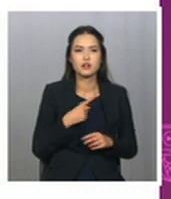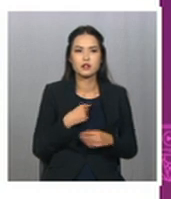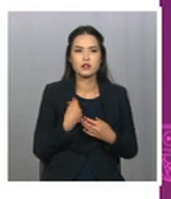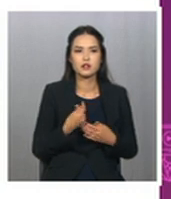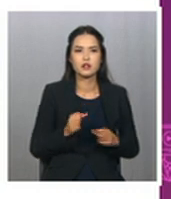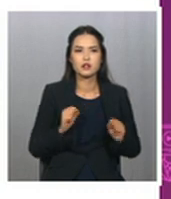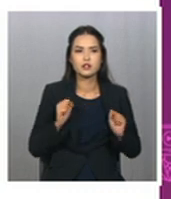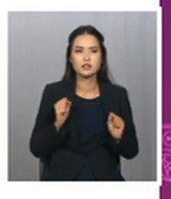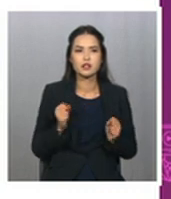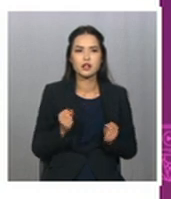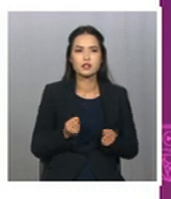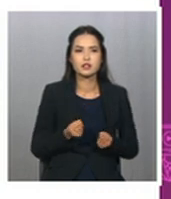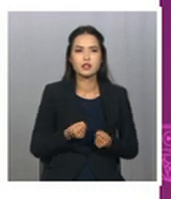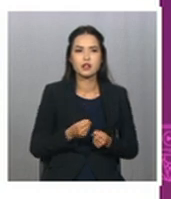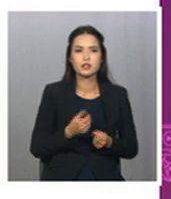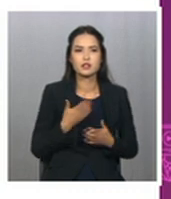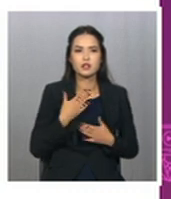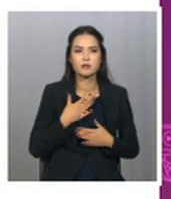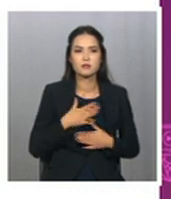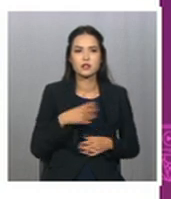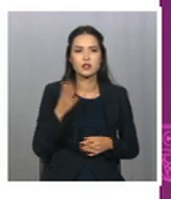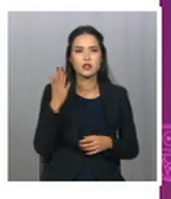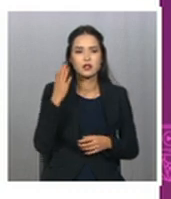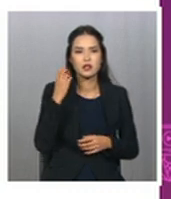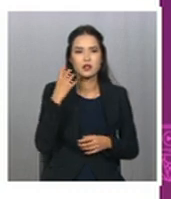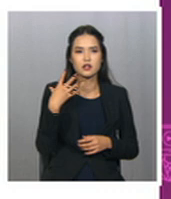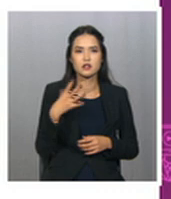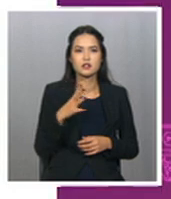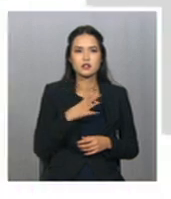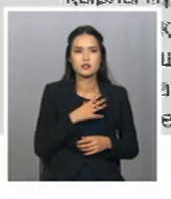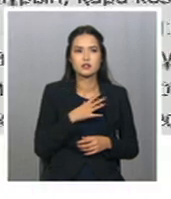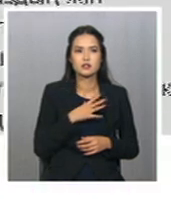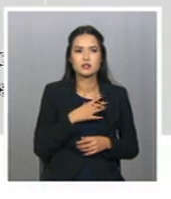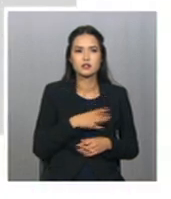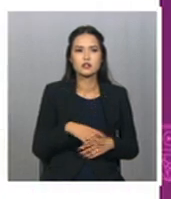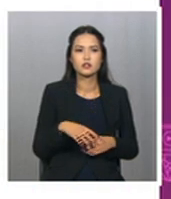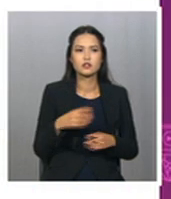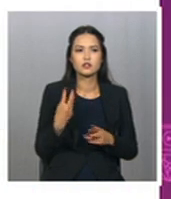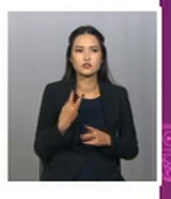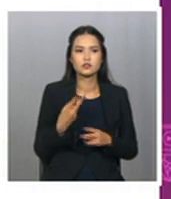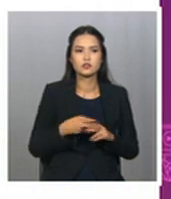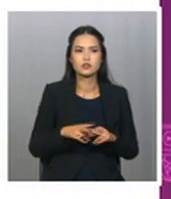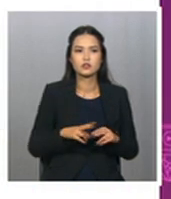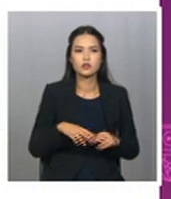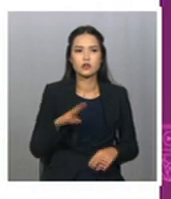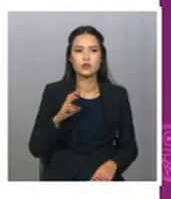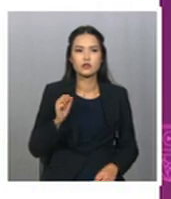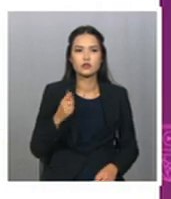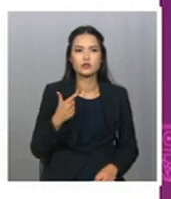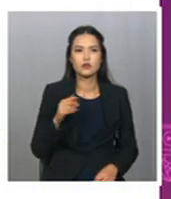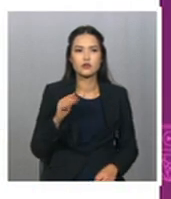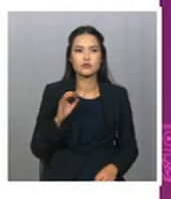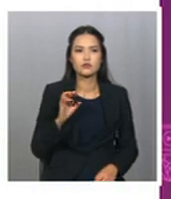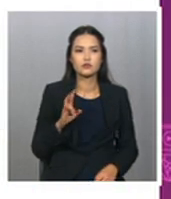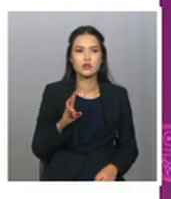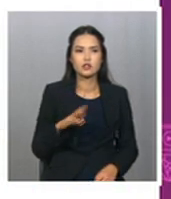салқын қанды, сабырлы, ақыл иесі екенін көреміз. Келесі кейіпкер